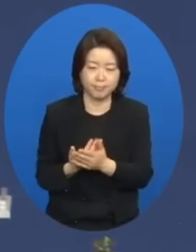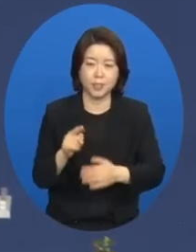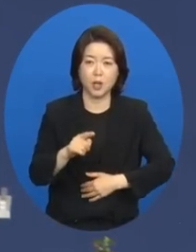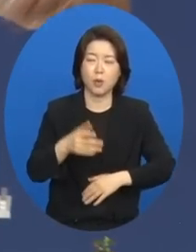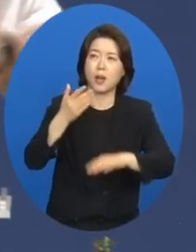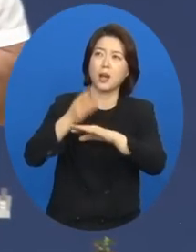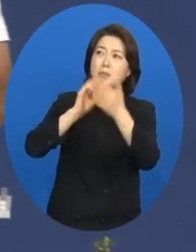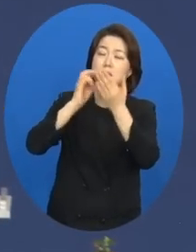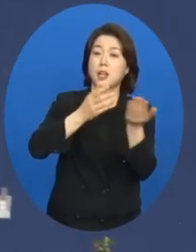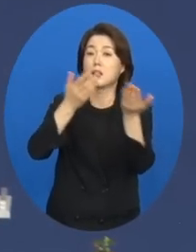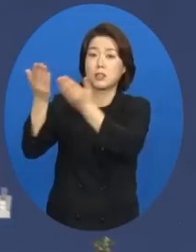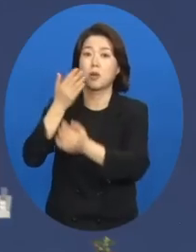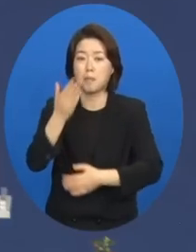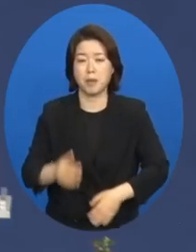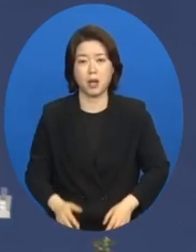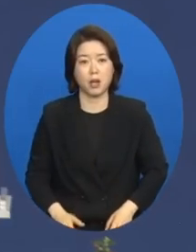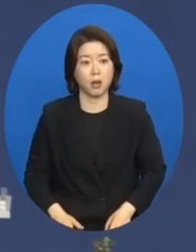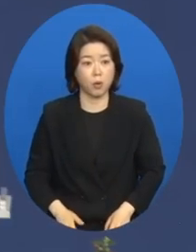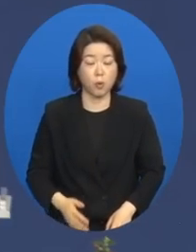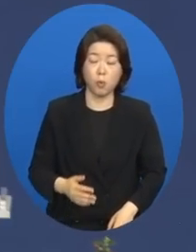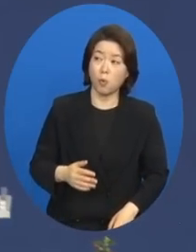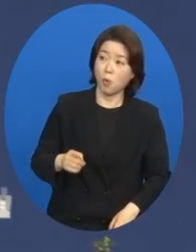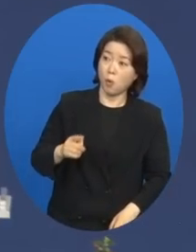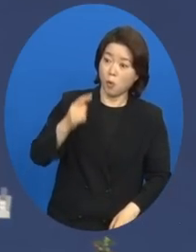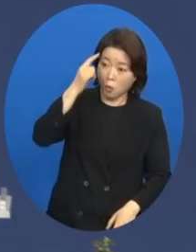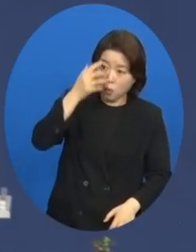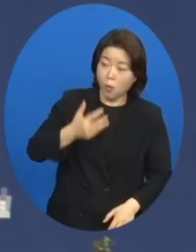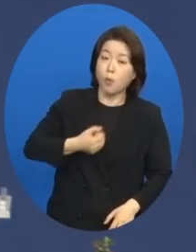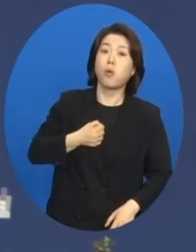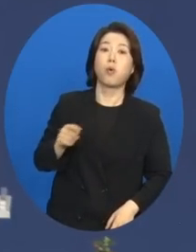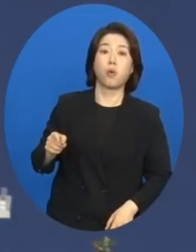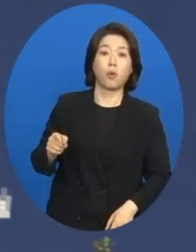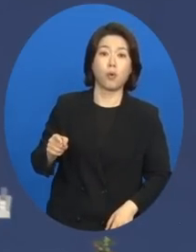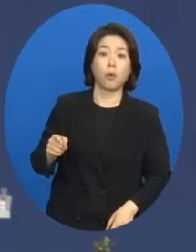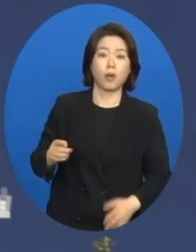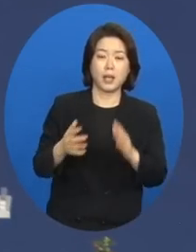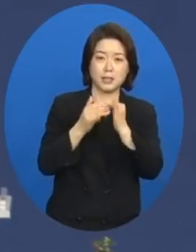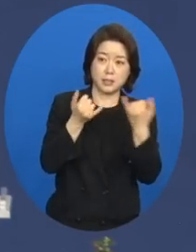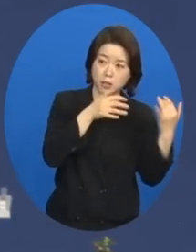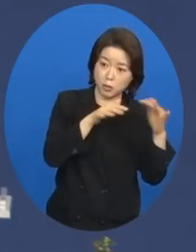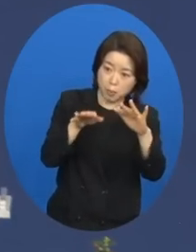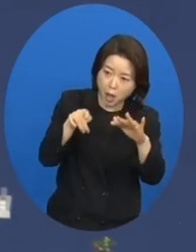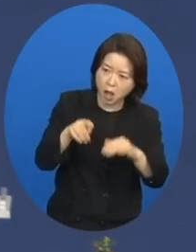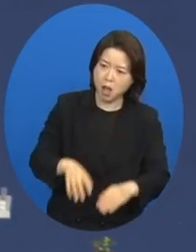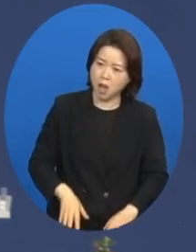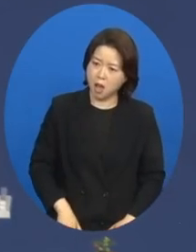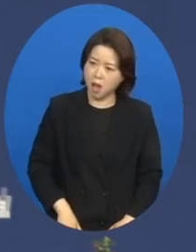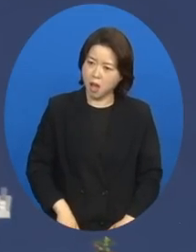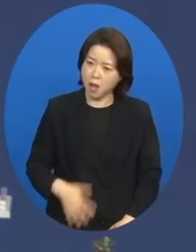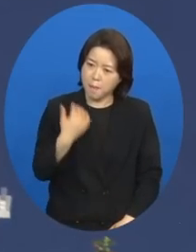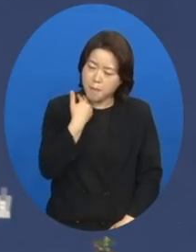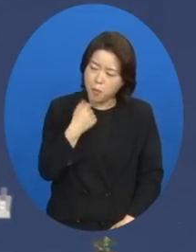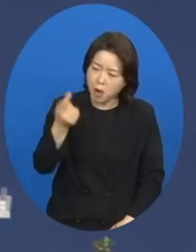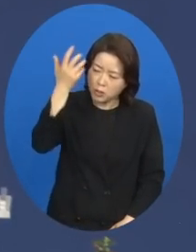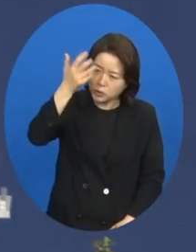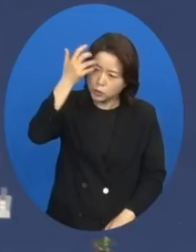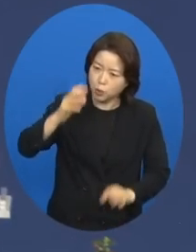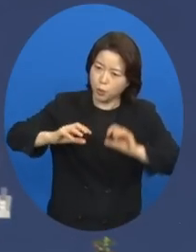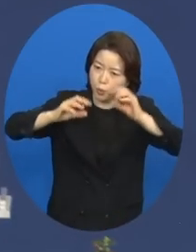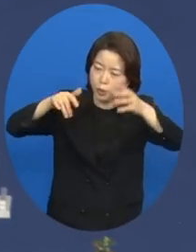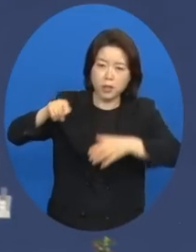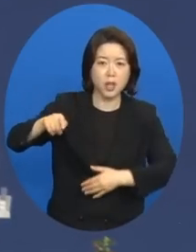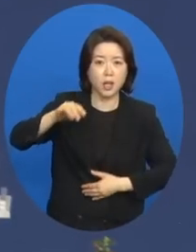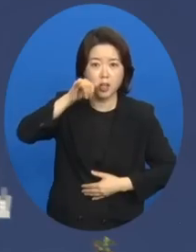찬양을 드리는 거예요. 이거 충격인 거예요. 이게 사람들로 하여금 그 사람들이 보지 못한 영의 세계,